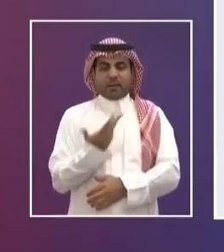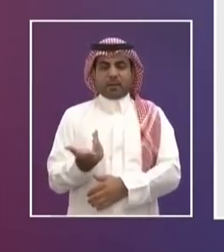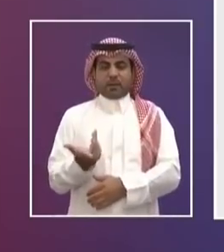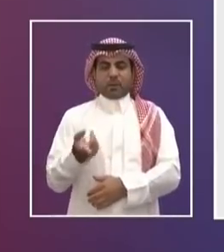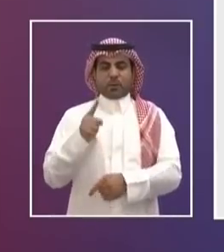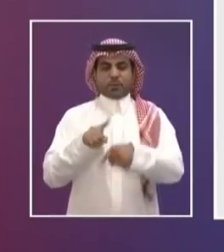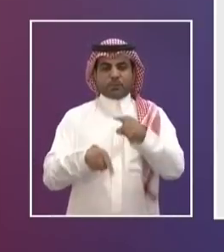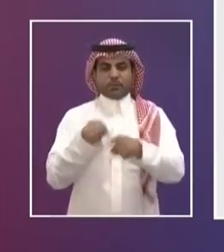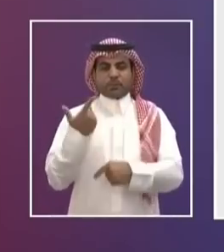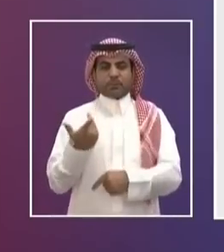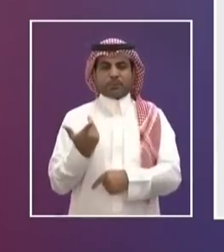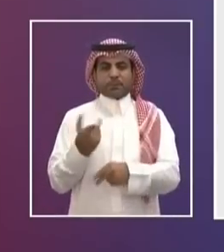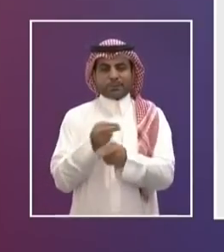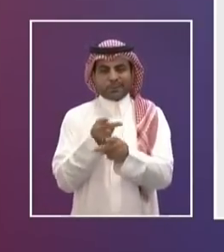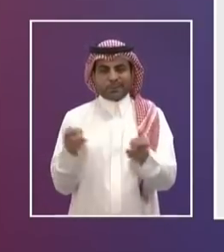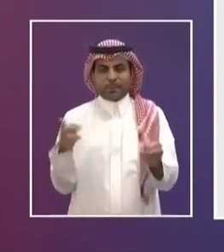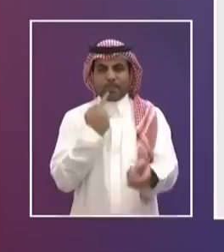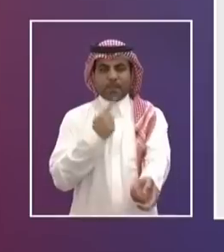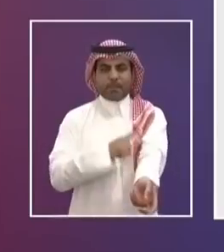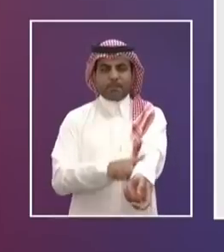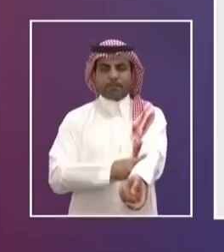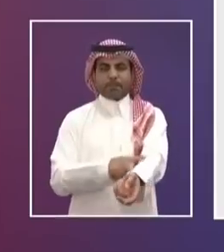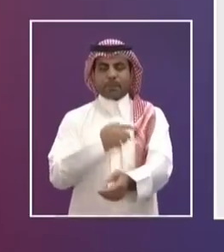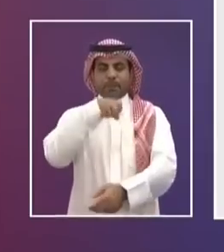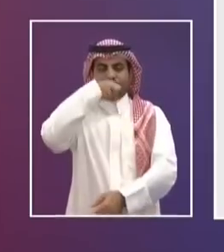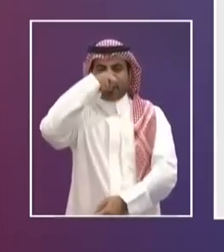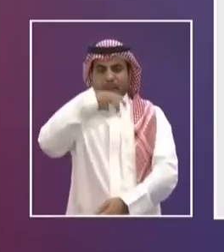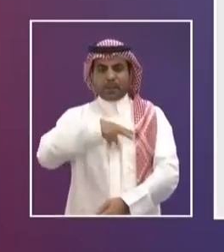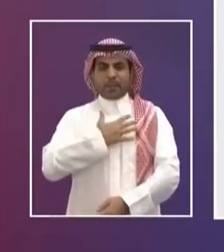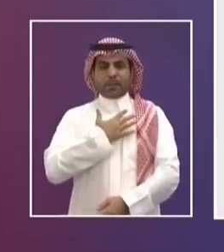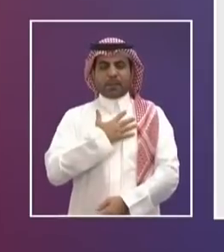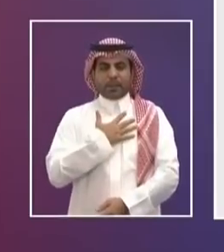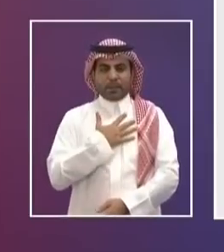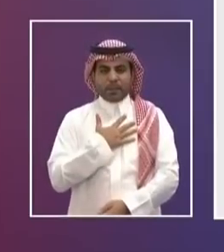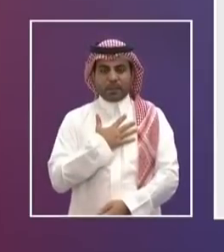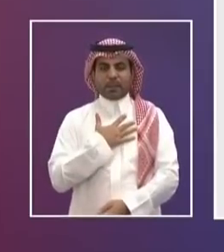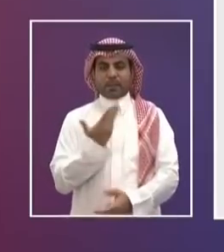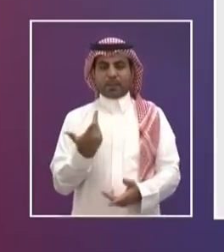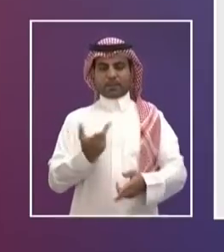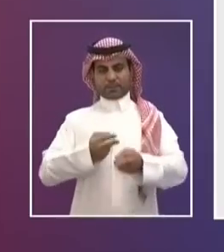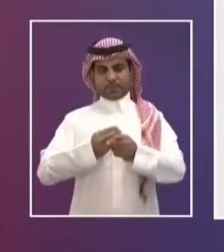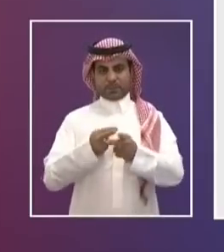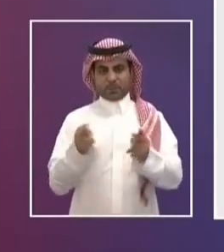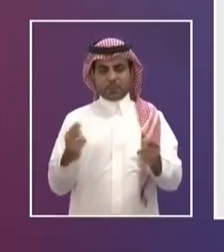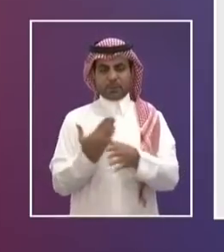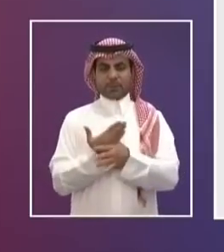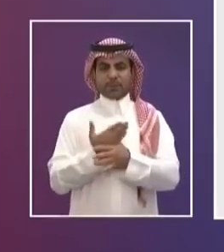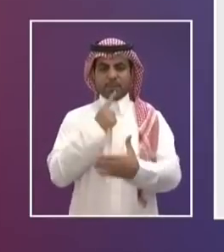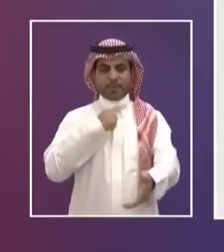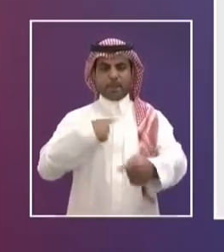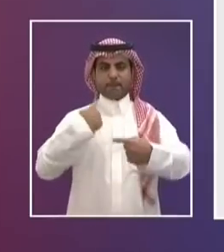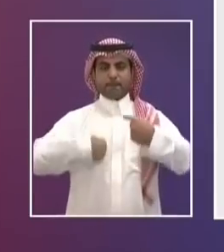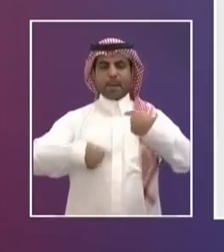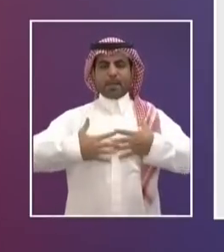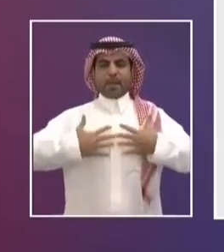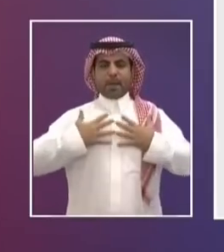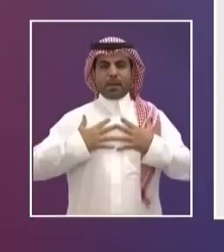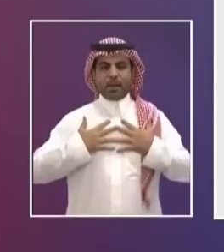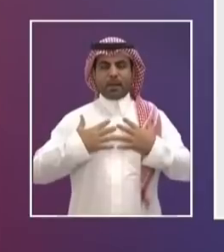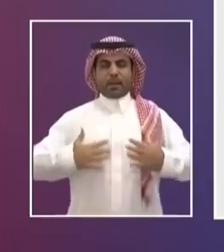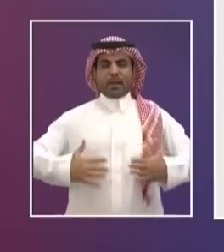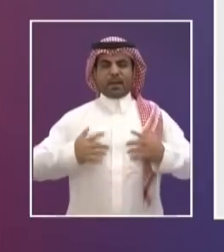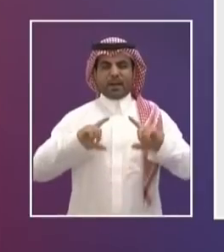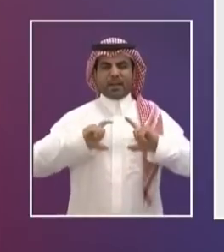أو نوبات تمنجل أو تأثر في القدرة التنفسية في الرئتين أو الدورة الدموية في الرئتين.